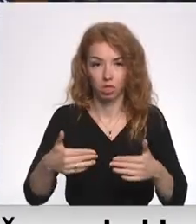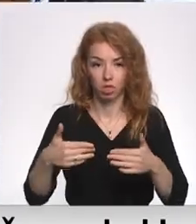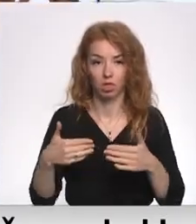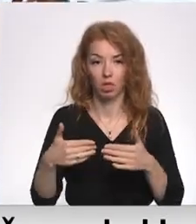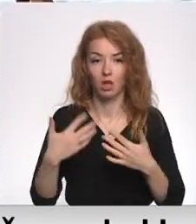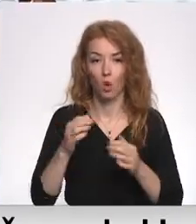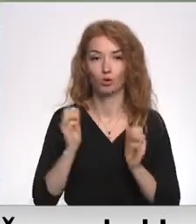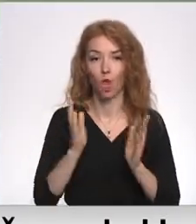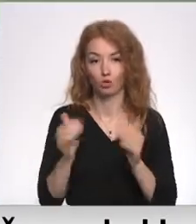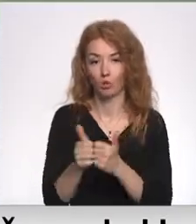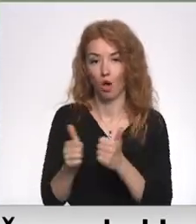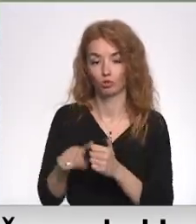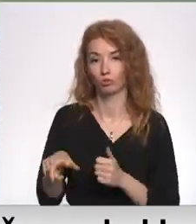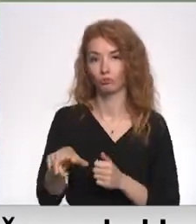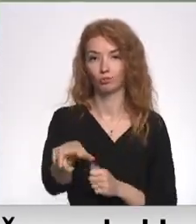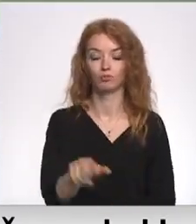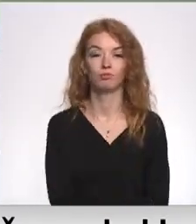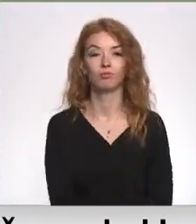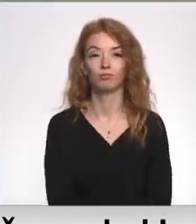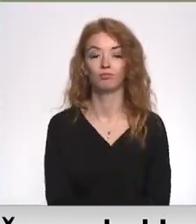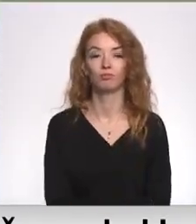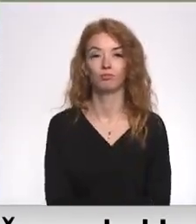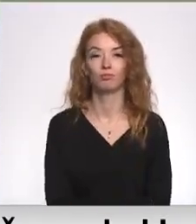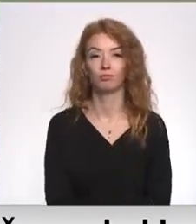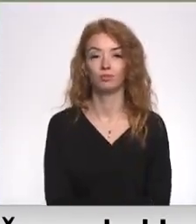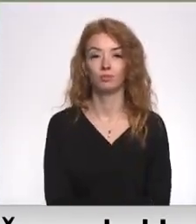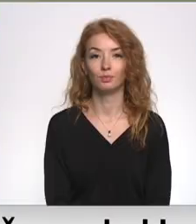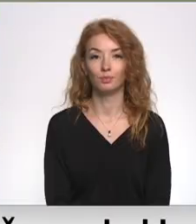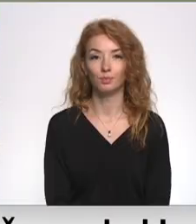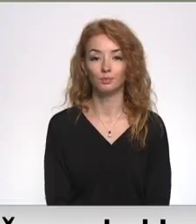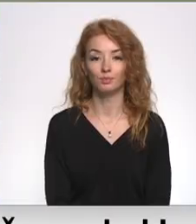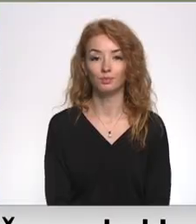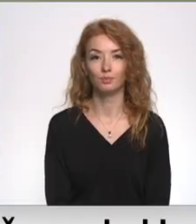reģionālajam autoceļam. Beatrise Jakobsone, Andrejs Mažāns, Latgales reģionālā televīzija.